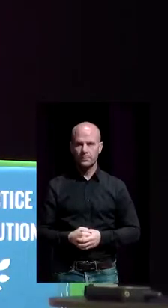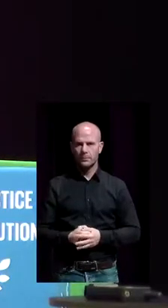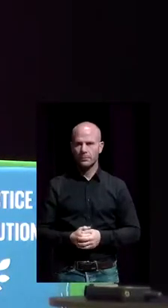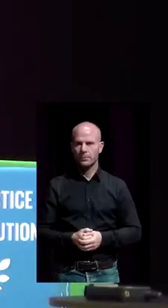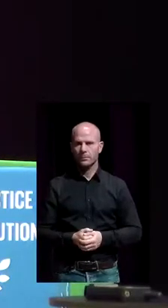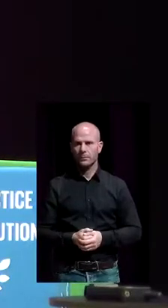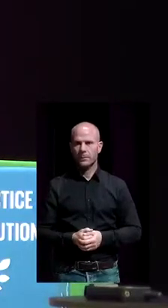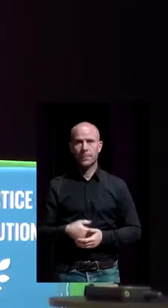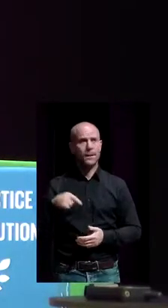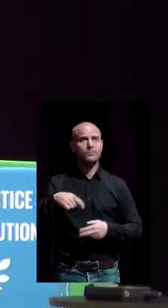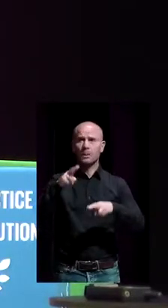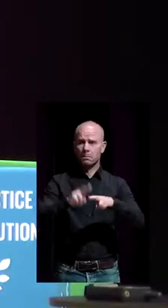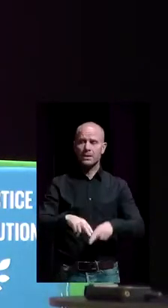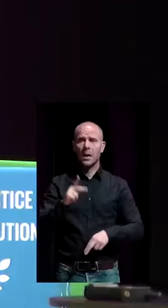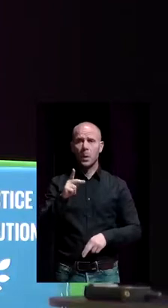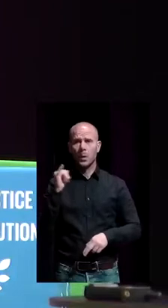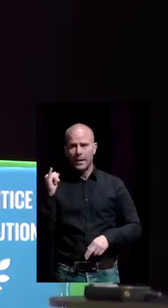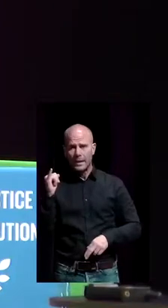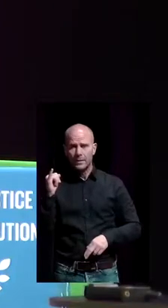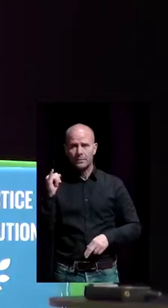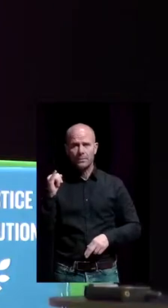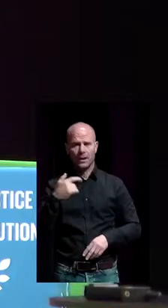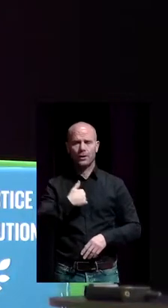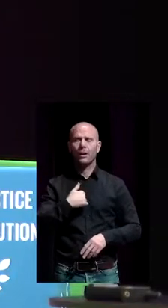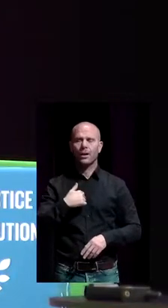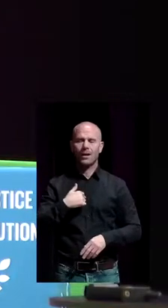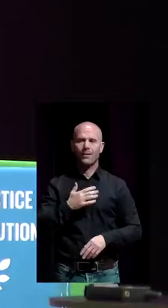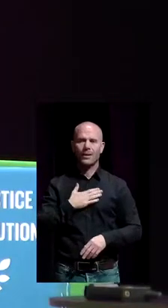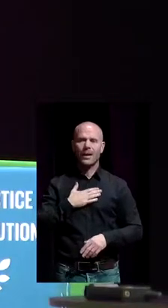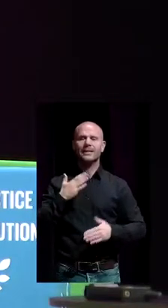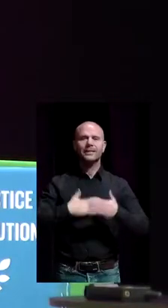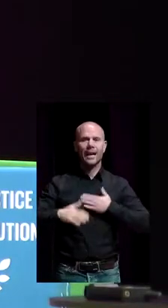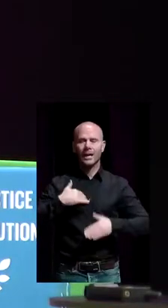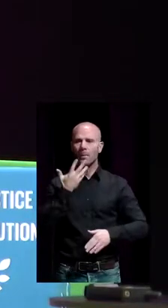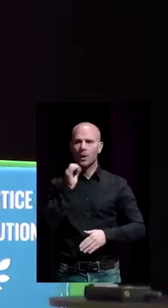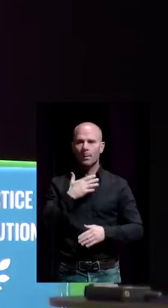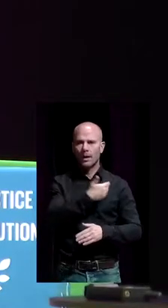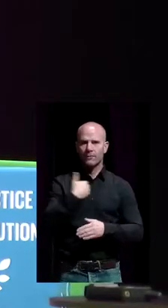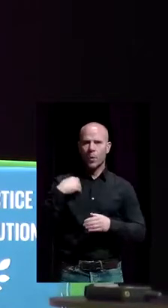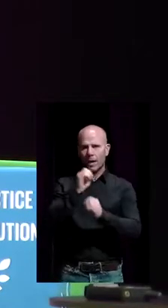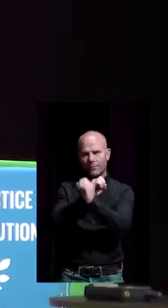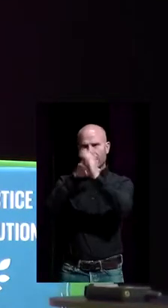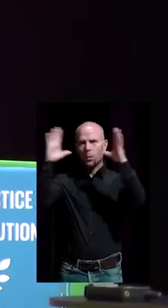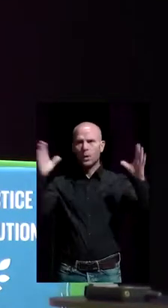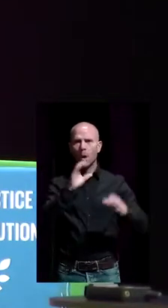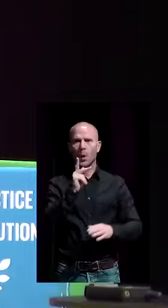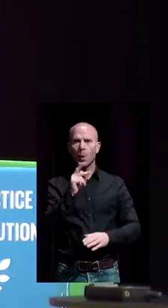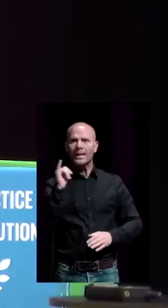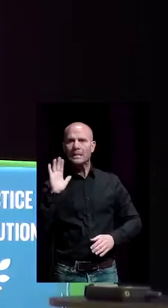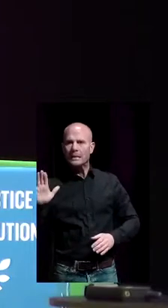Vi är ju på Karolinska institutet så först vill jag gärna gå till vår vision. Karolinska institutets